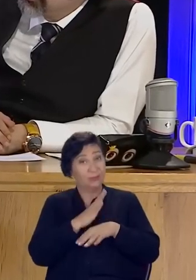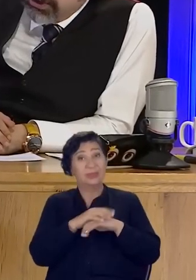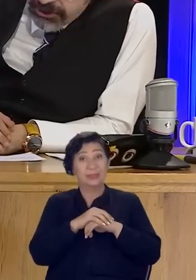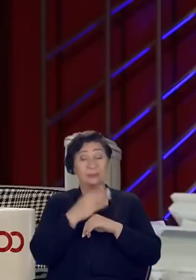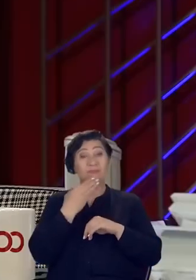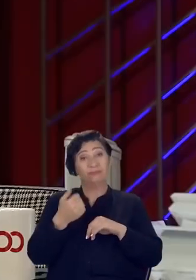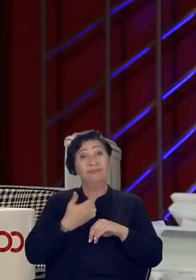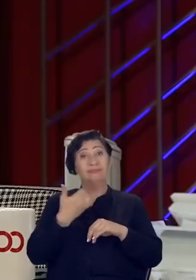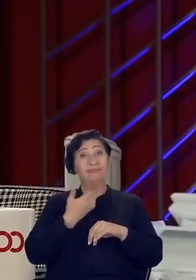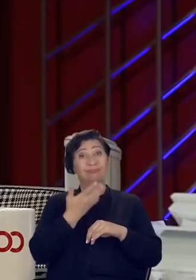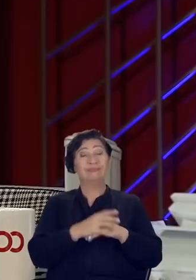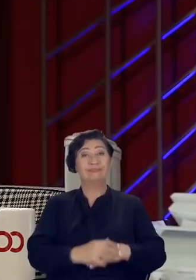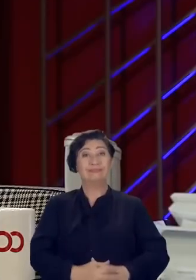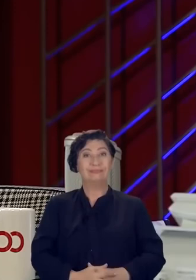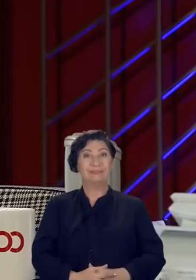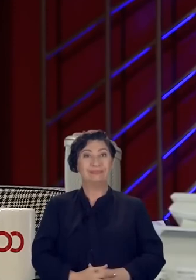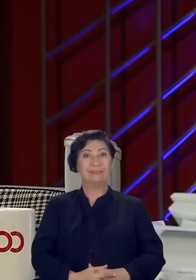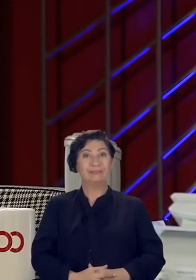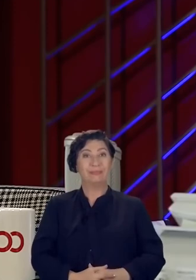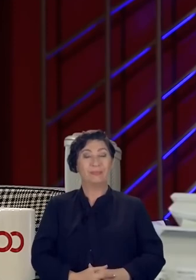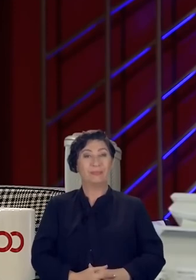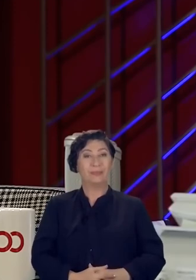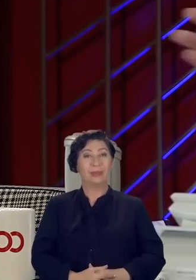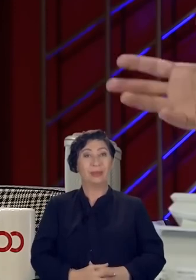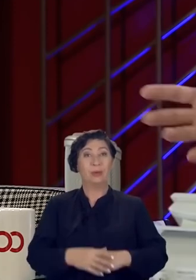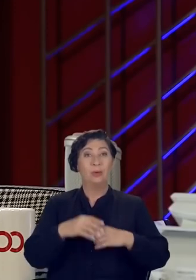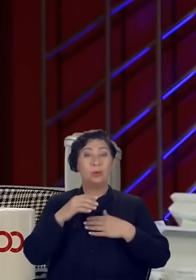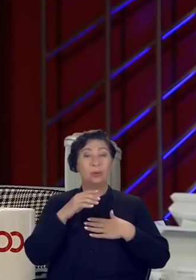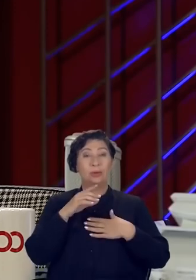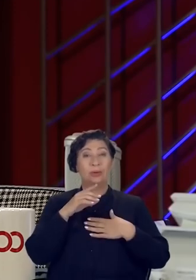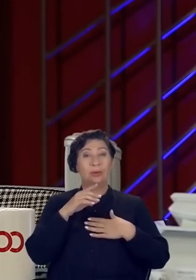olun. Çok yakışıklı bir adamsınız. Ve bu